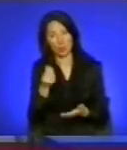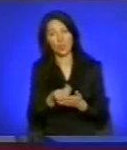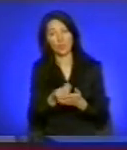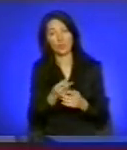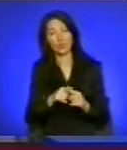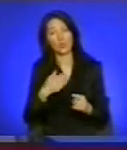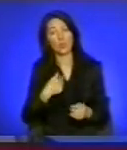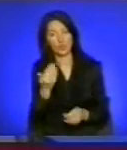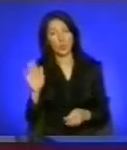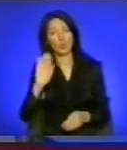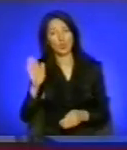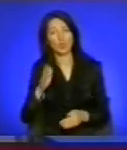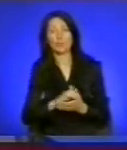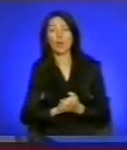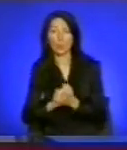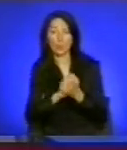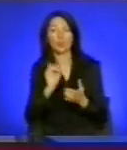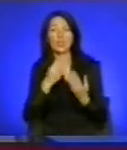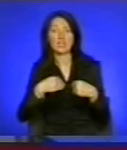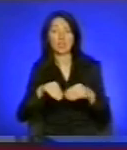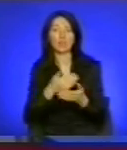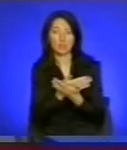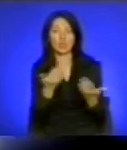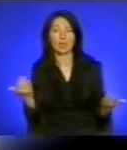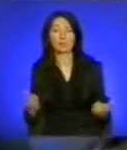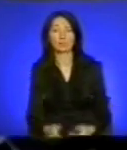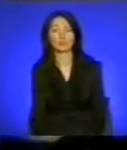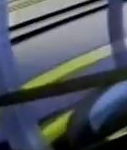На цьому я з вами прощаюся миру і єдності нам